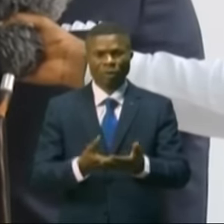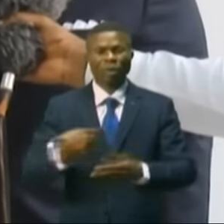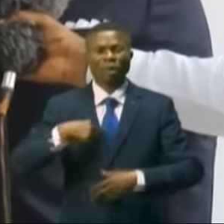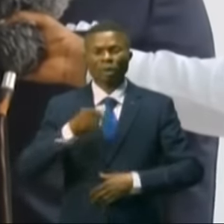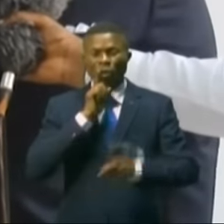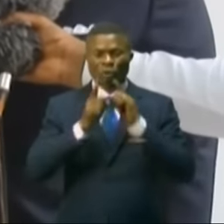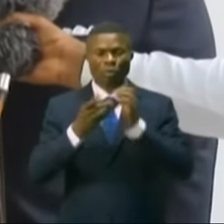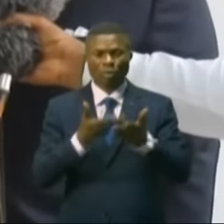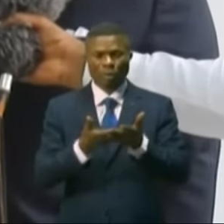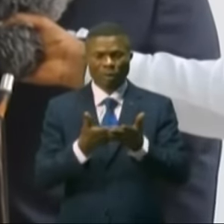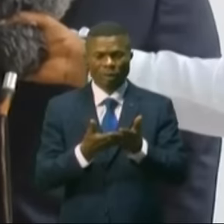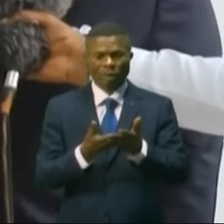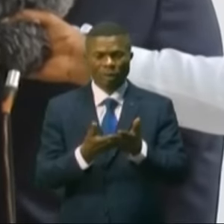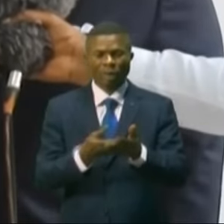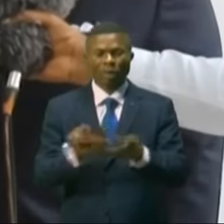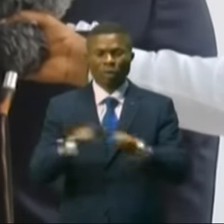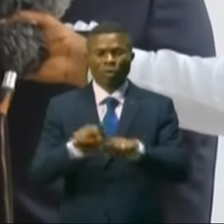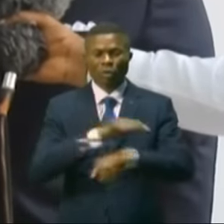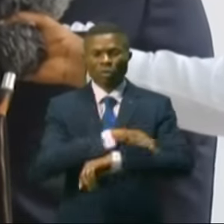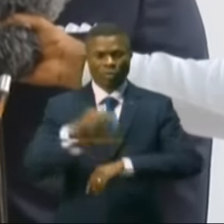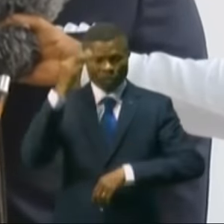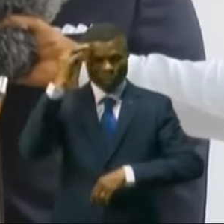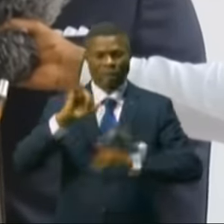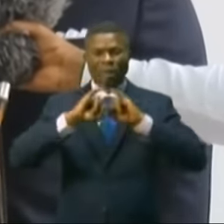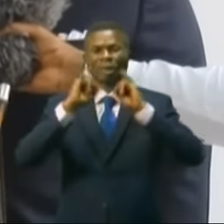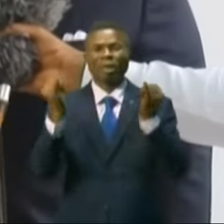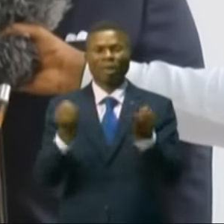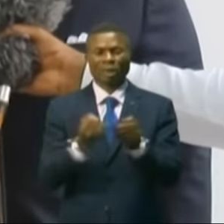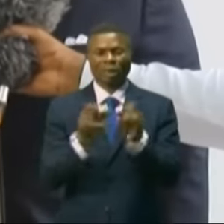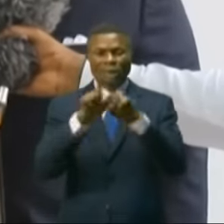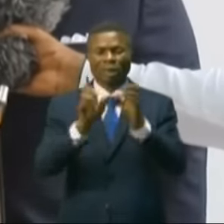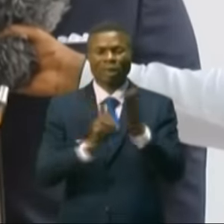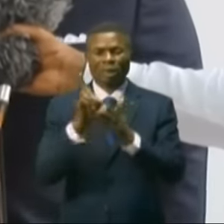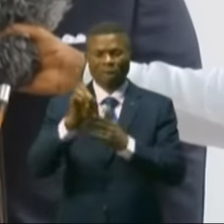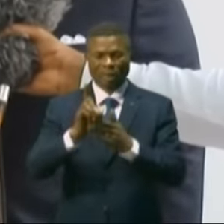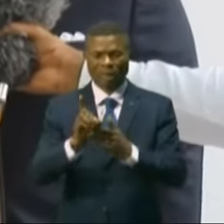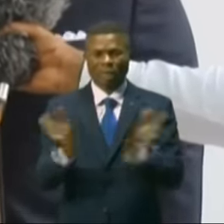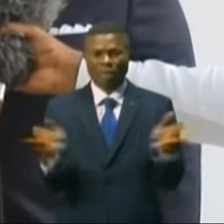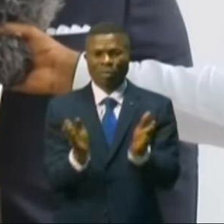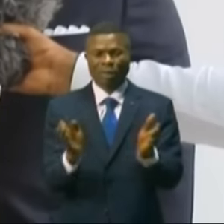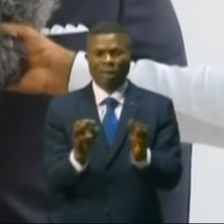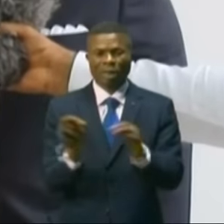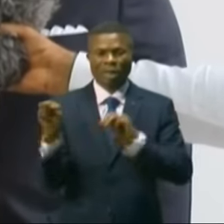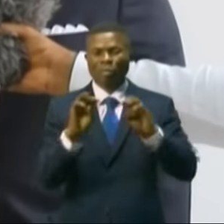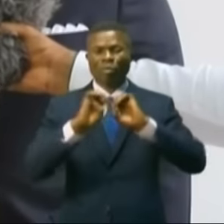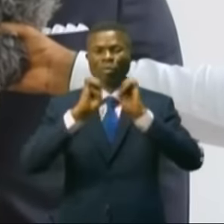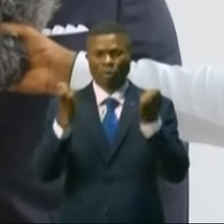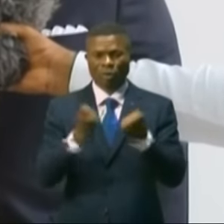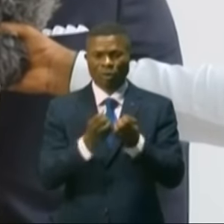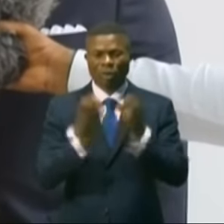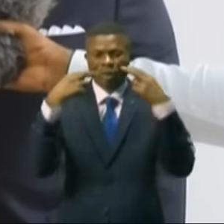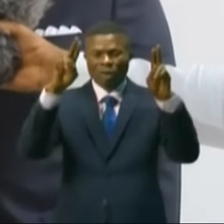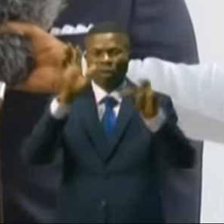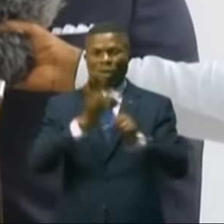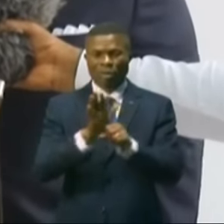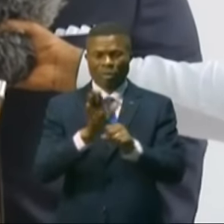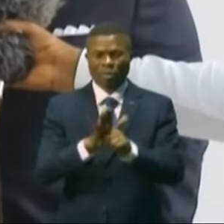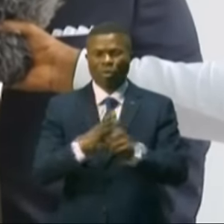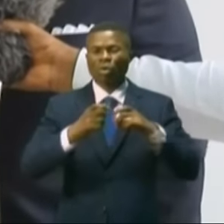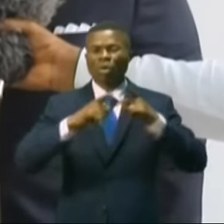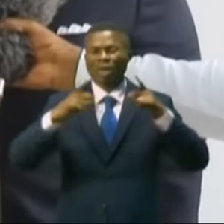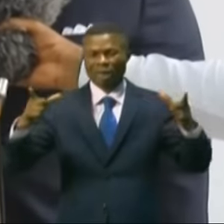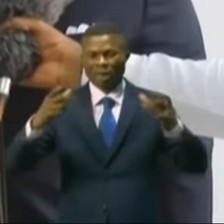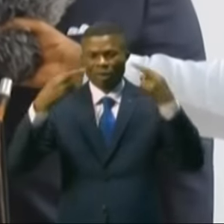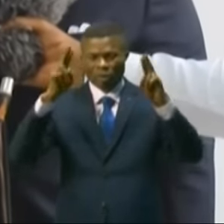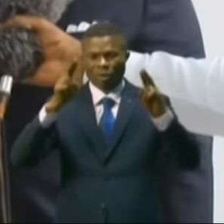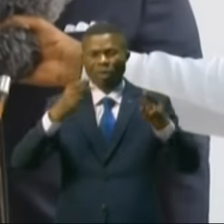parrainée en tant que ministère de l'Industrie et du Développement des Petites et Moyennes Entreprises. Journée qui était un grand succès, un franc succès. Nous tenions à